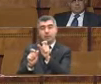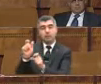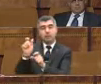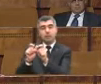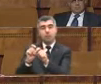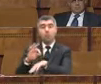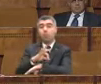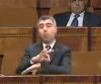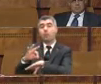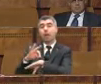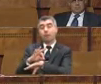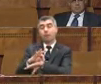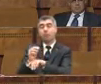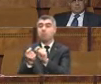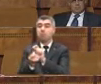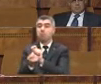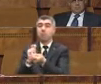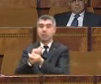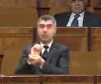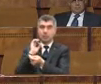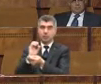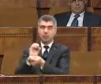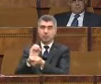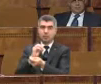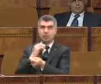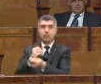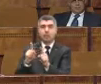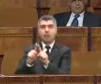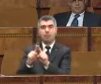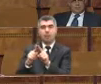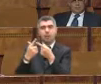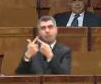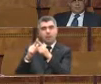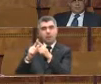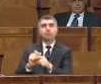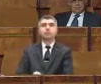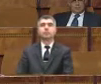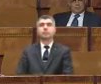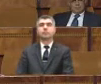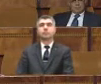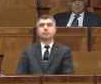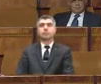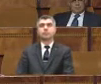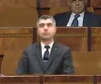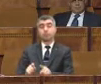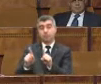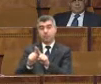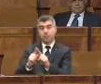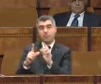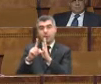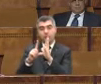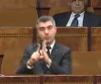الموظفين أو خلق إدارة خاصة لمراقبة وتفعيلة بعض عقول الموظفين. فهذا القانون يجب